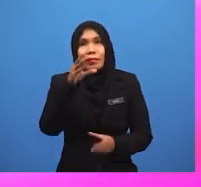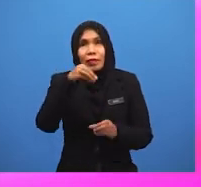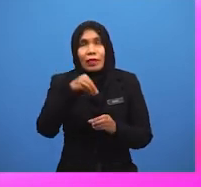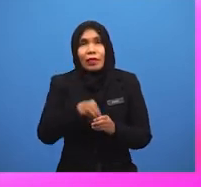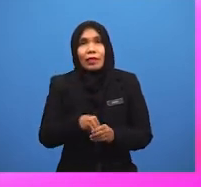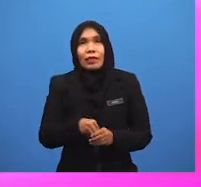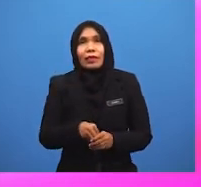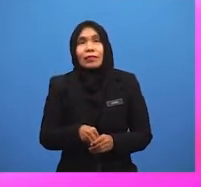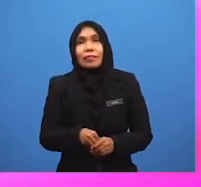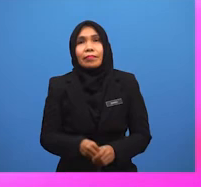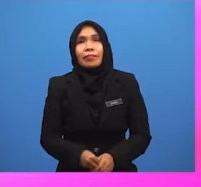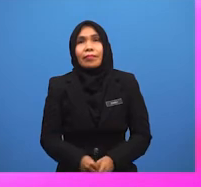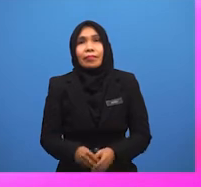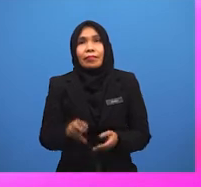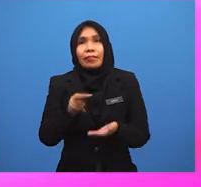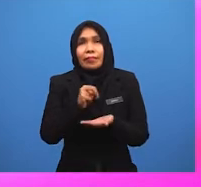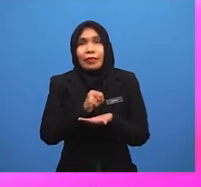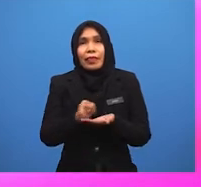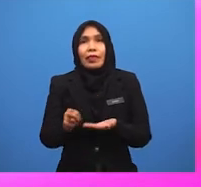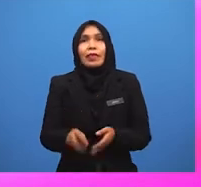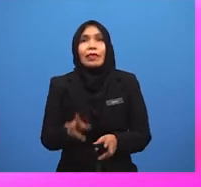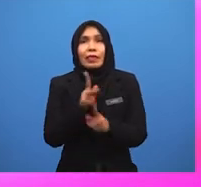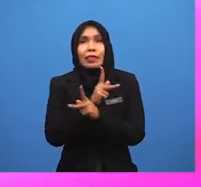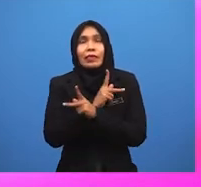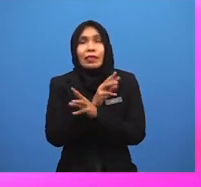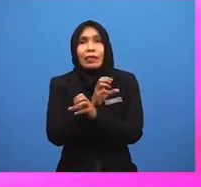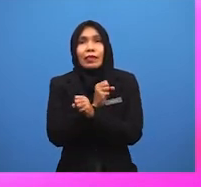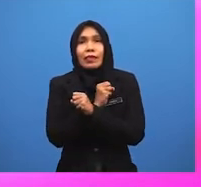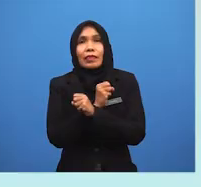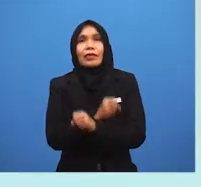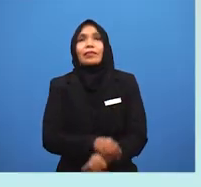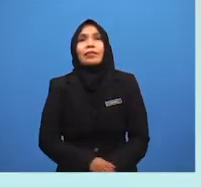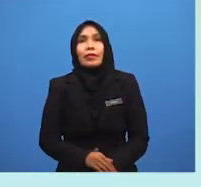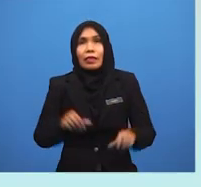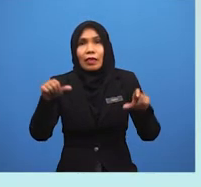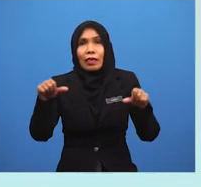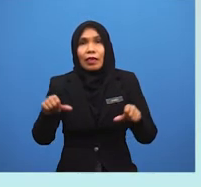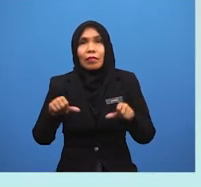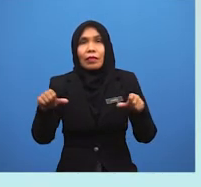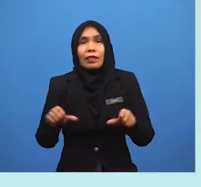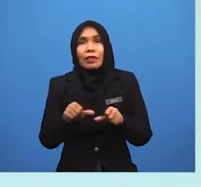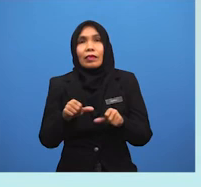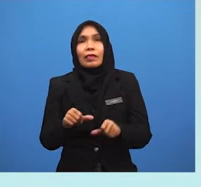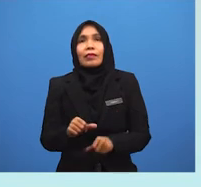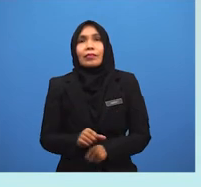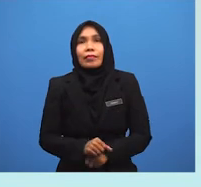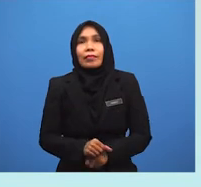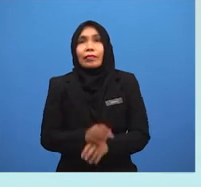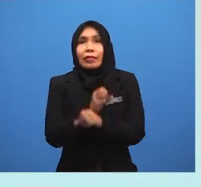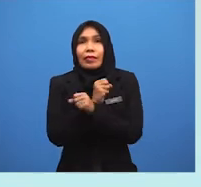kefahaman murid-murid dalam menghayati nilai kasih sayang. Amalkan budaya